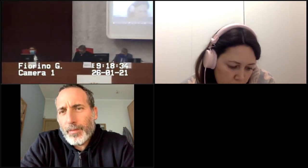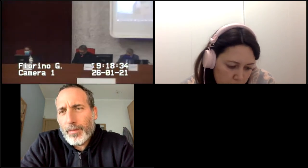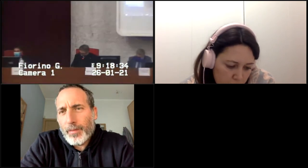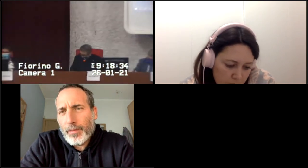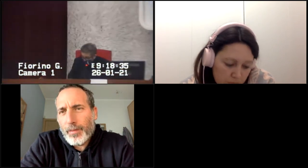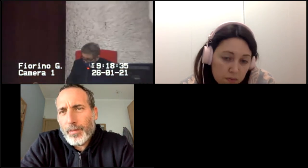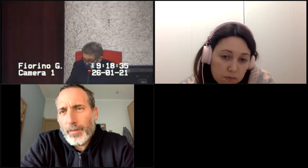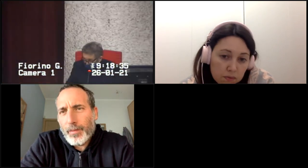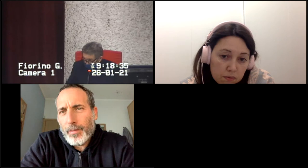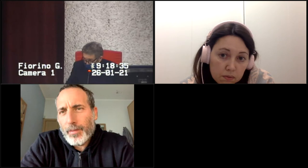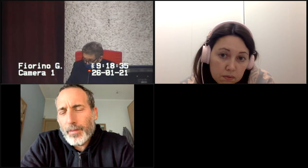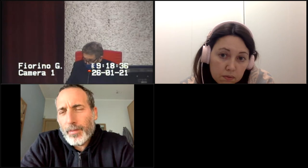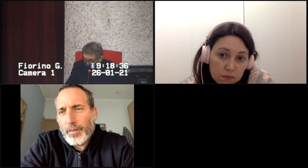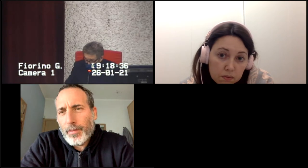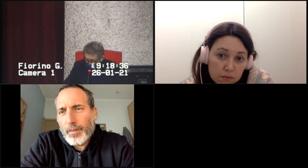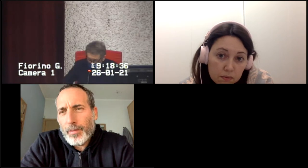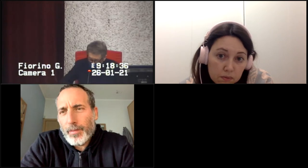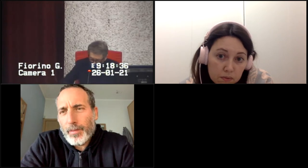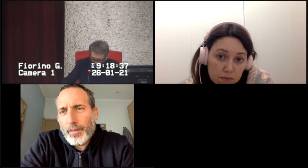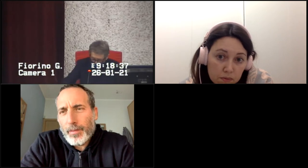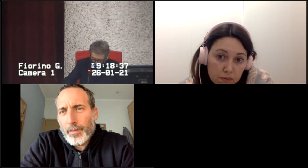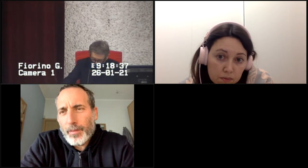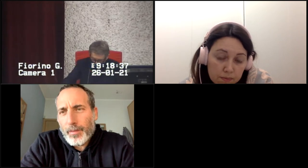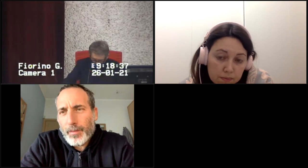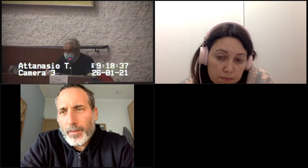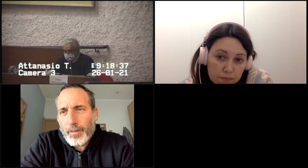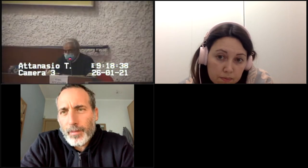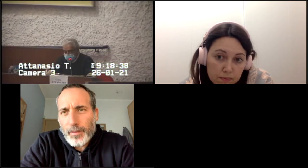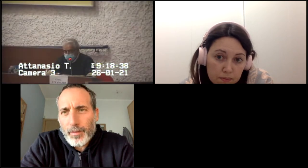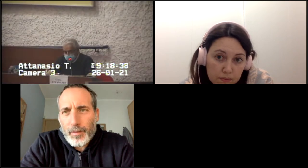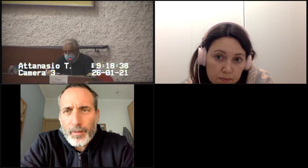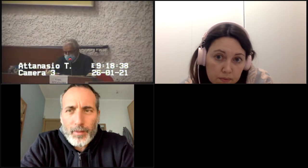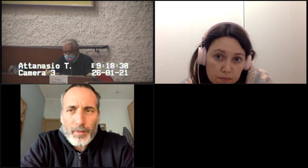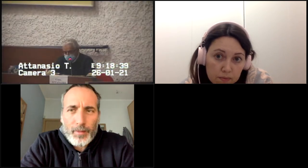Identità civica, consigliere Ghezzi.